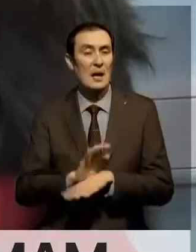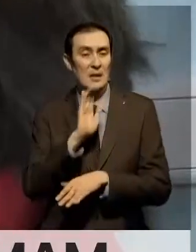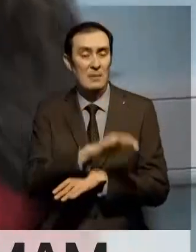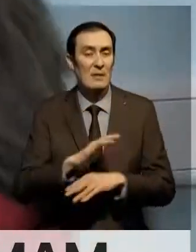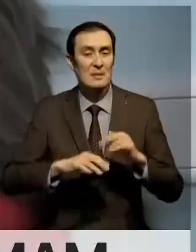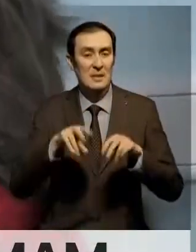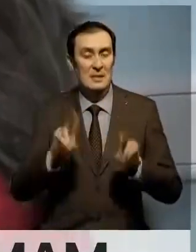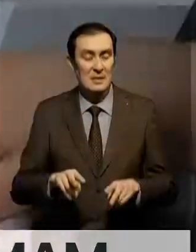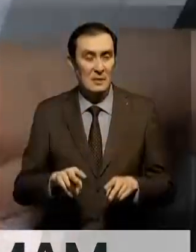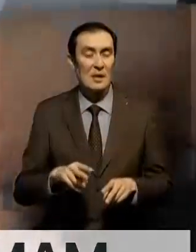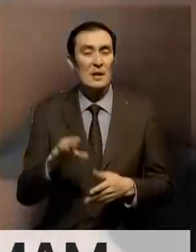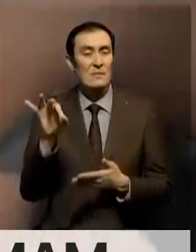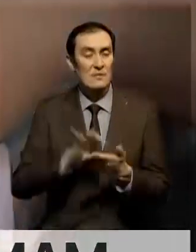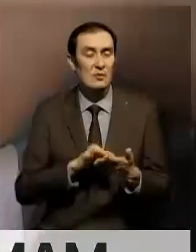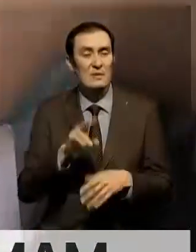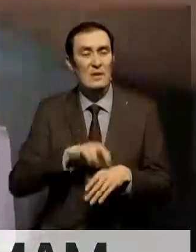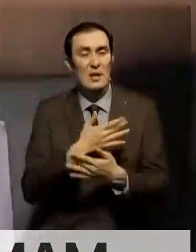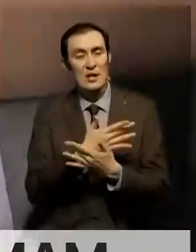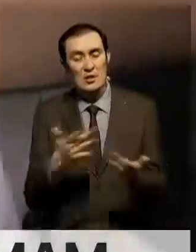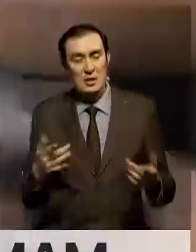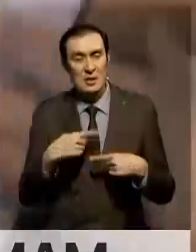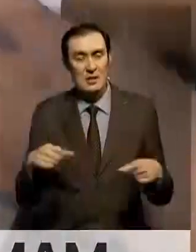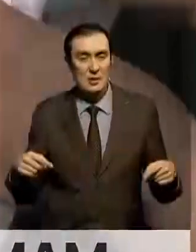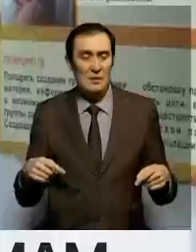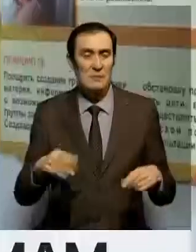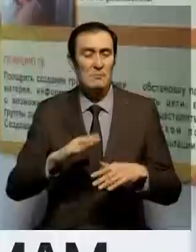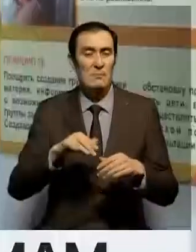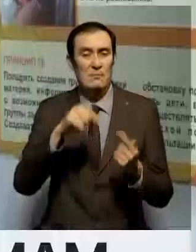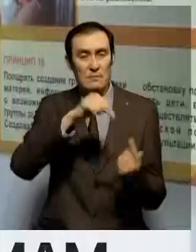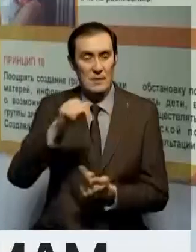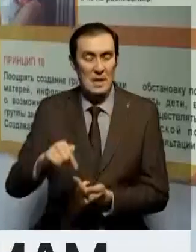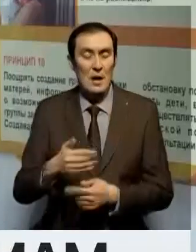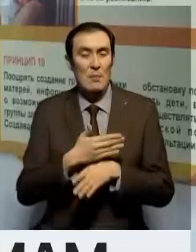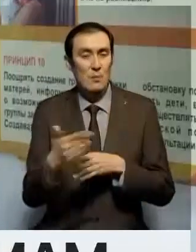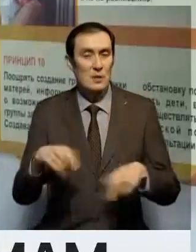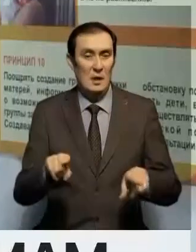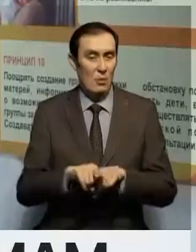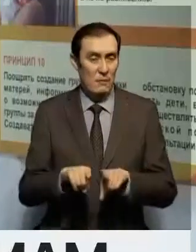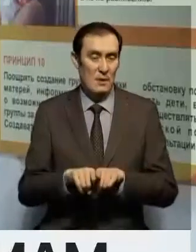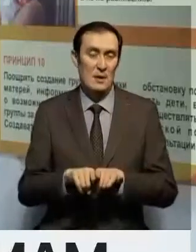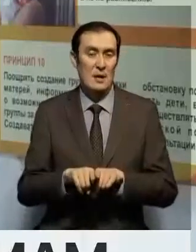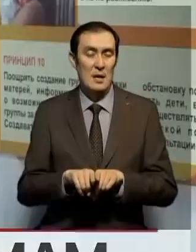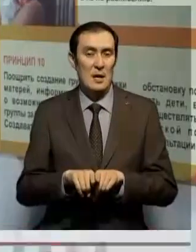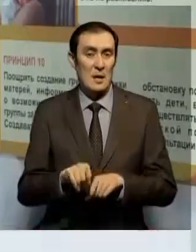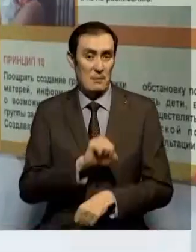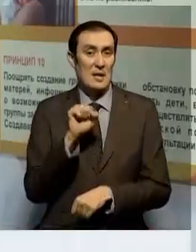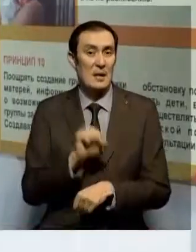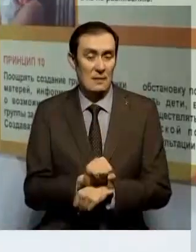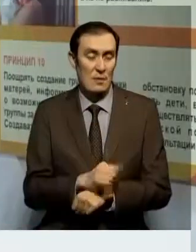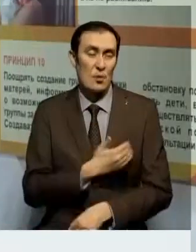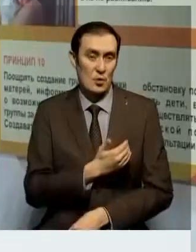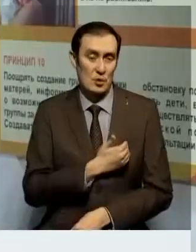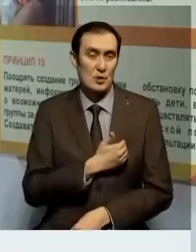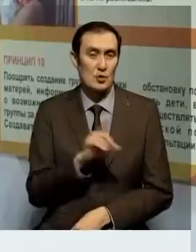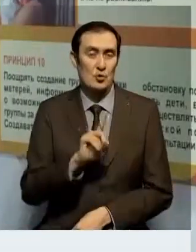к узким специалистам здесь есть все врачи от невропатологов генетика после такого перерыва хочется